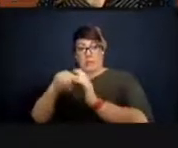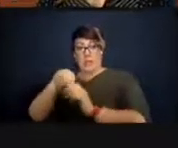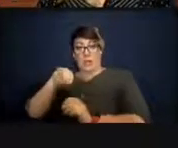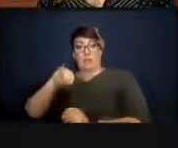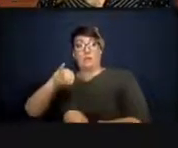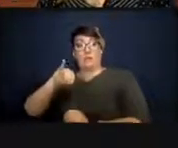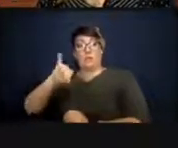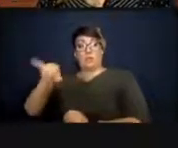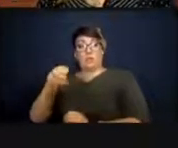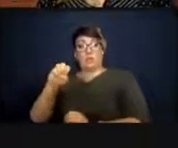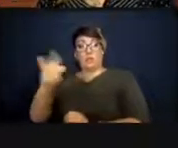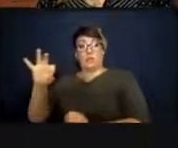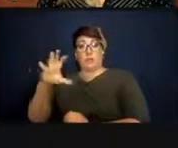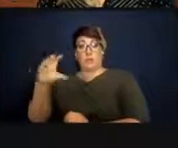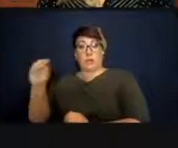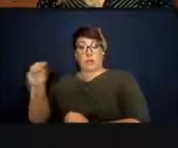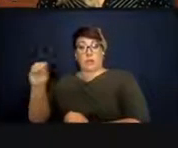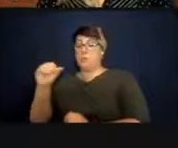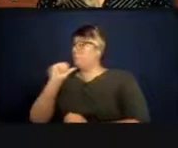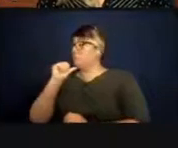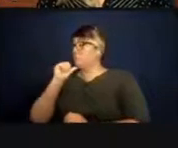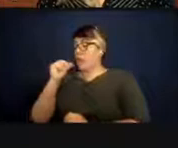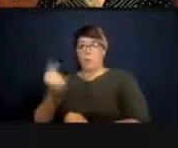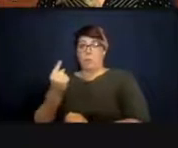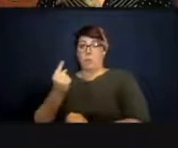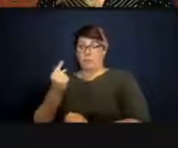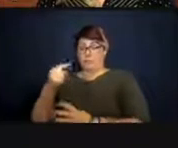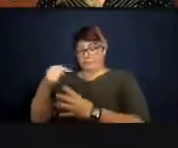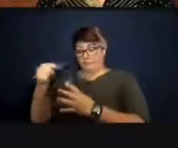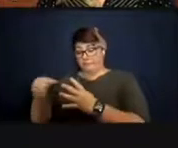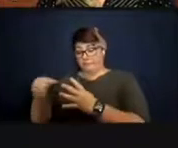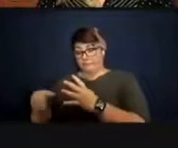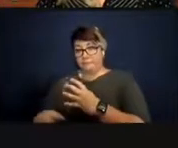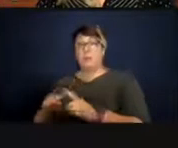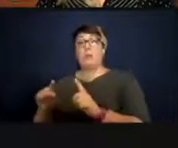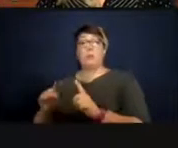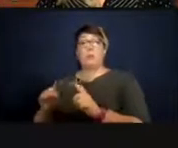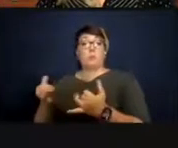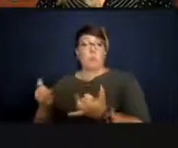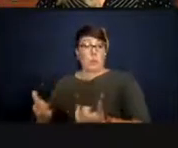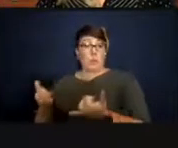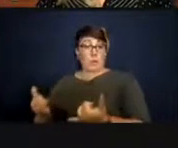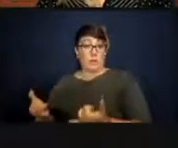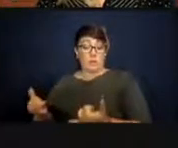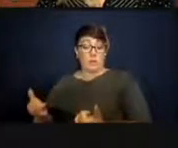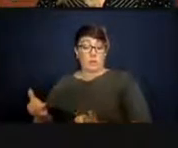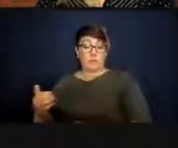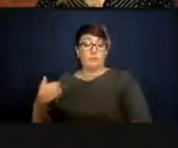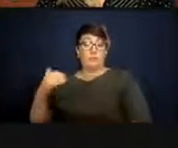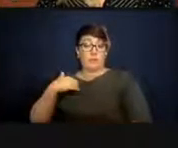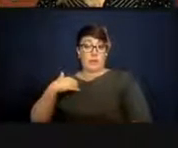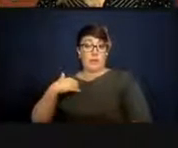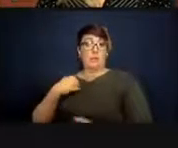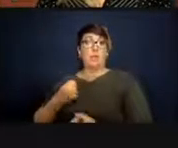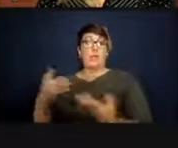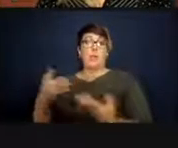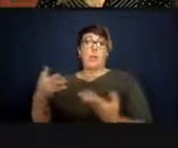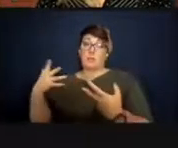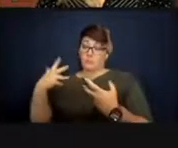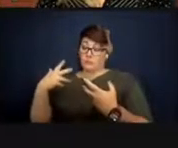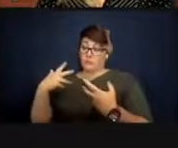Haimaanishi kwamba mambo haya ambayo ama mada hizi ambazo nilizungumzia ndizo hizo tu za